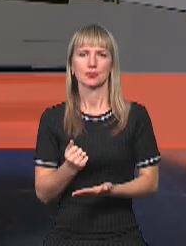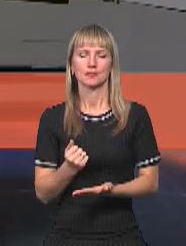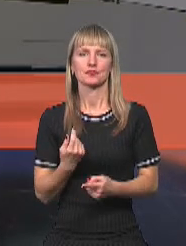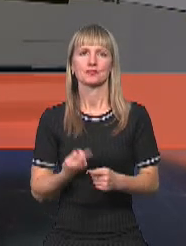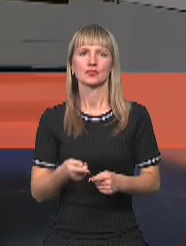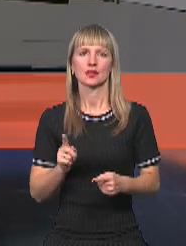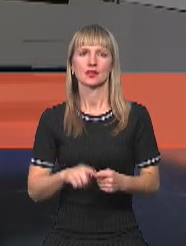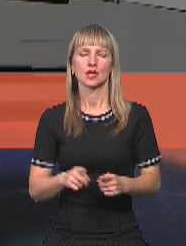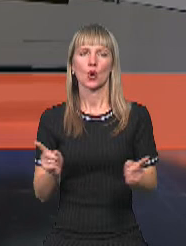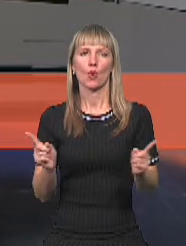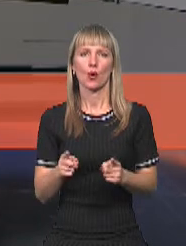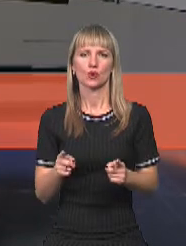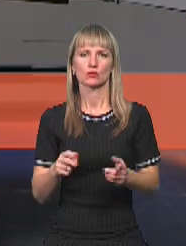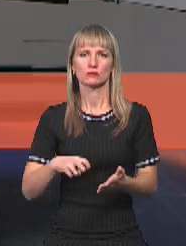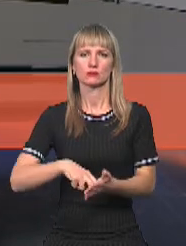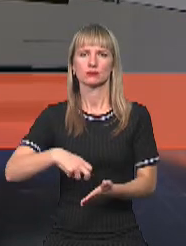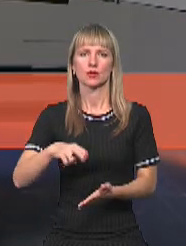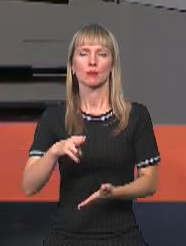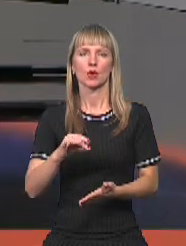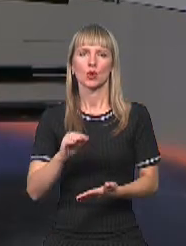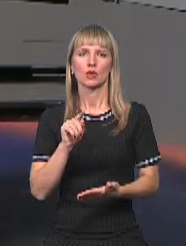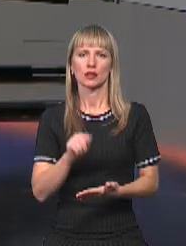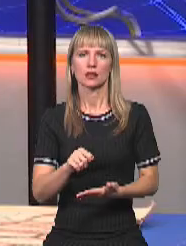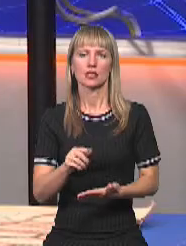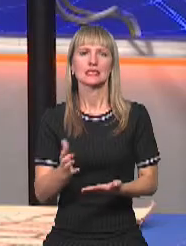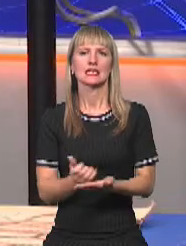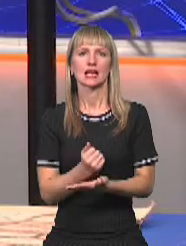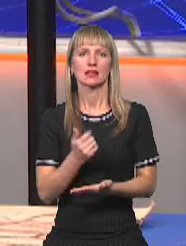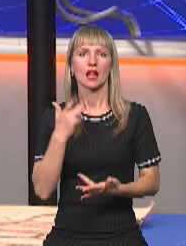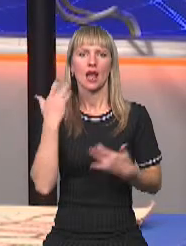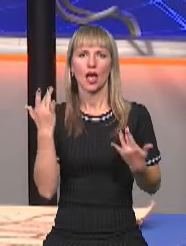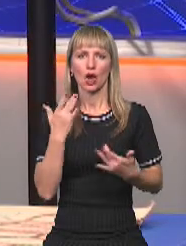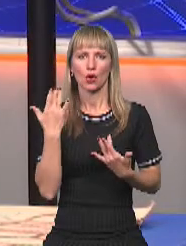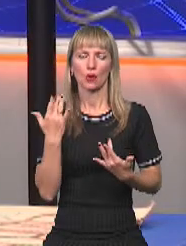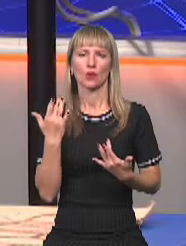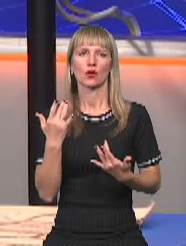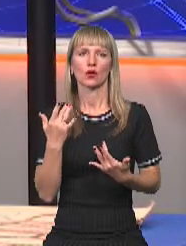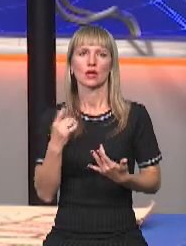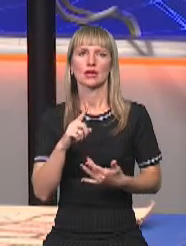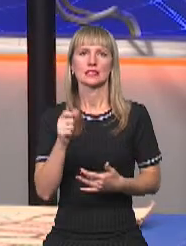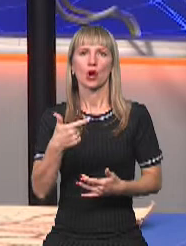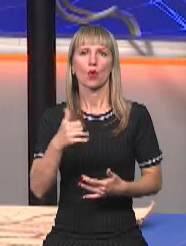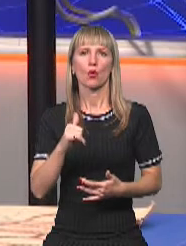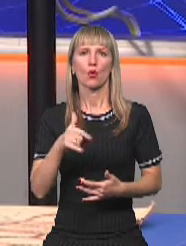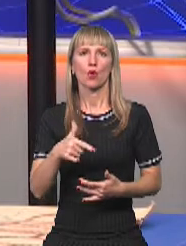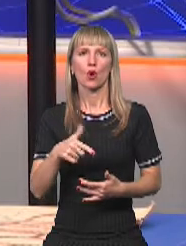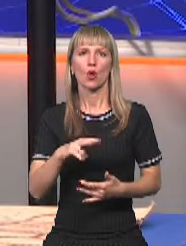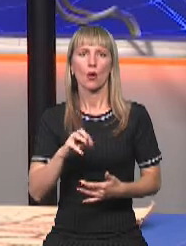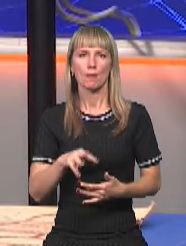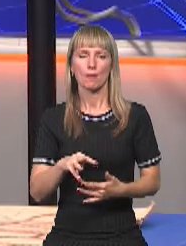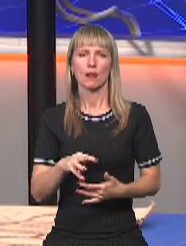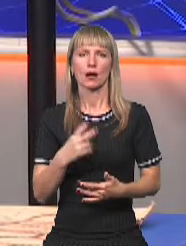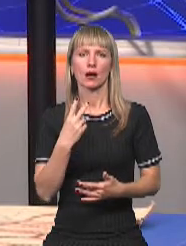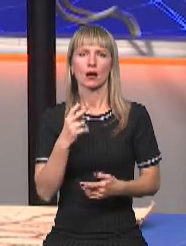це коротко листівка про текст. Знайти її дуже легко. За гуглом пошукати енергетичний